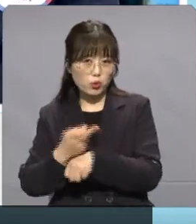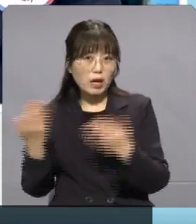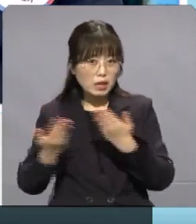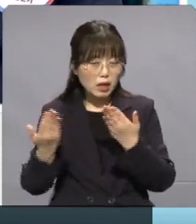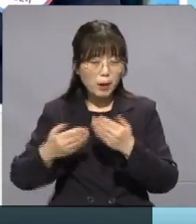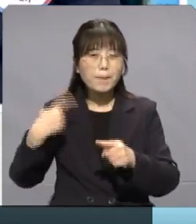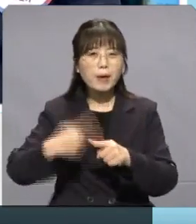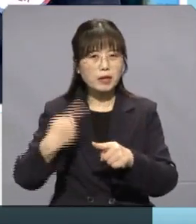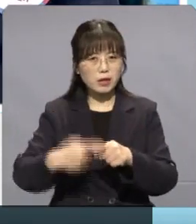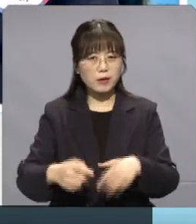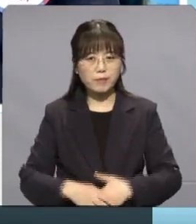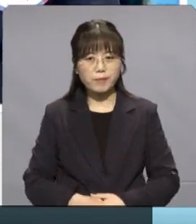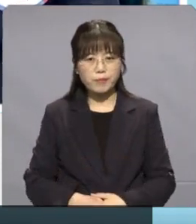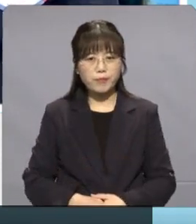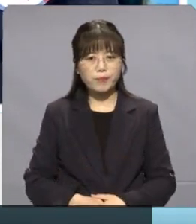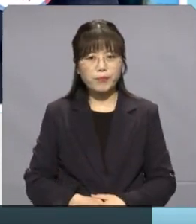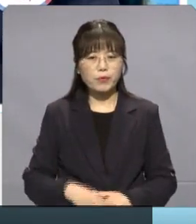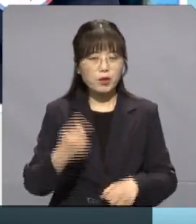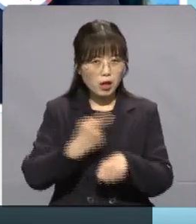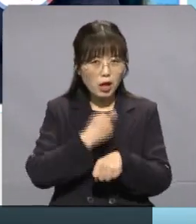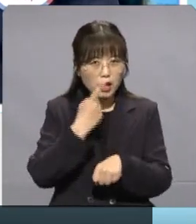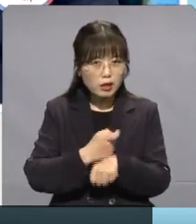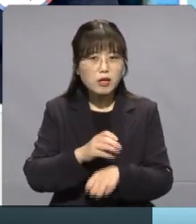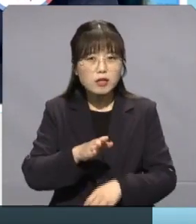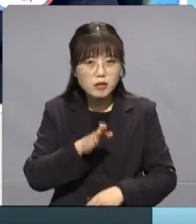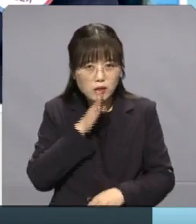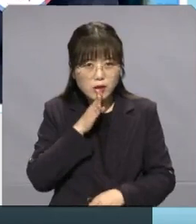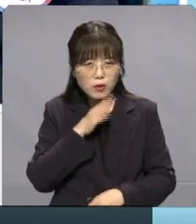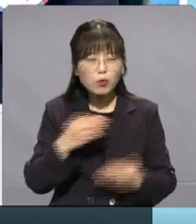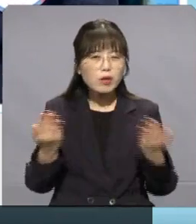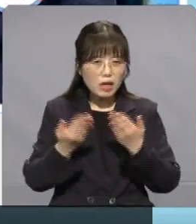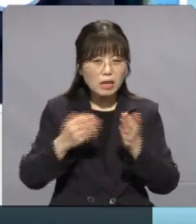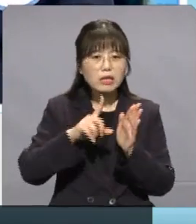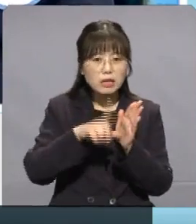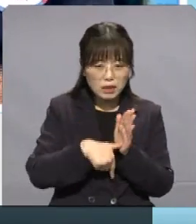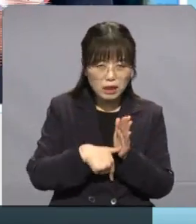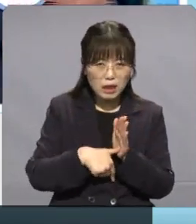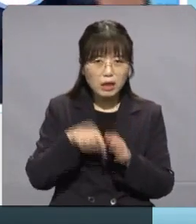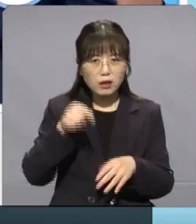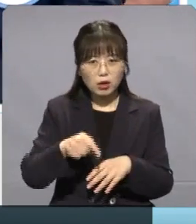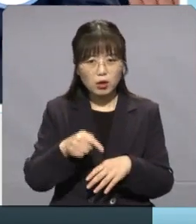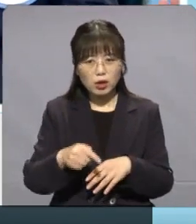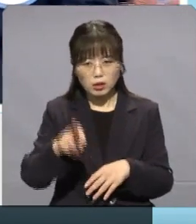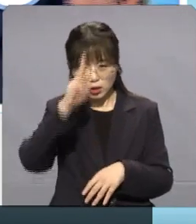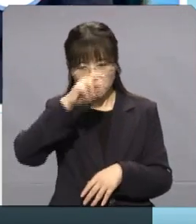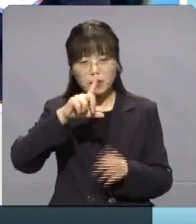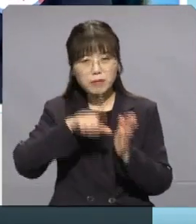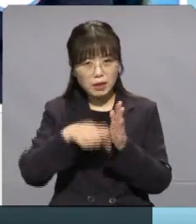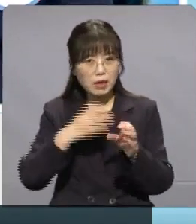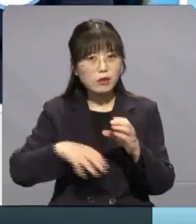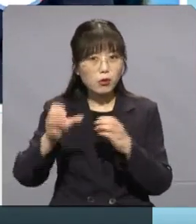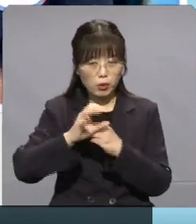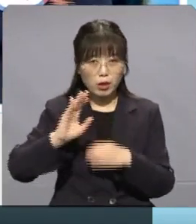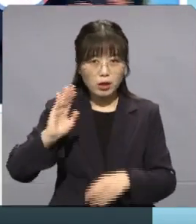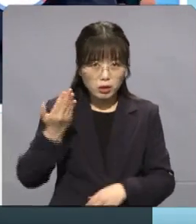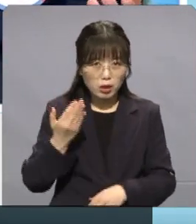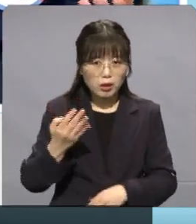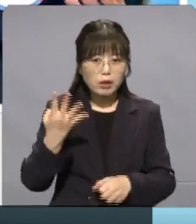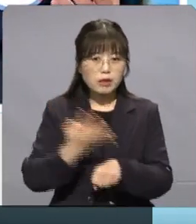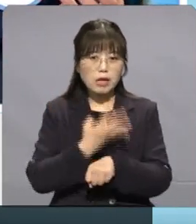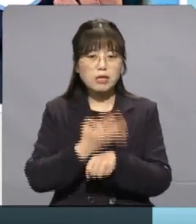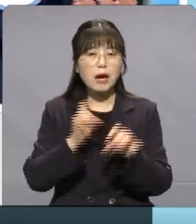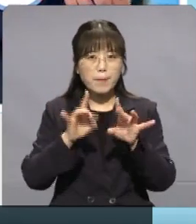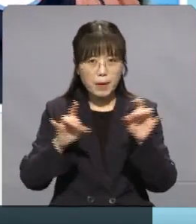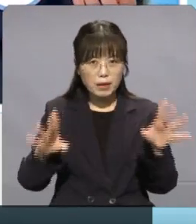11시간을 일을 한다고 치지만 11시간은 실제로 일을 하는 시간인 거고요. 거기에 점심시간 1시간이 더해집니다. 네. 그다음에